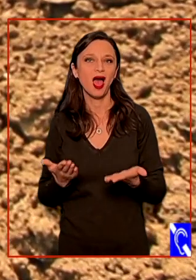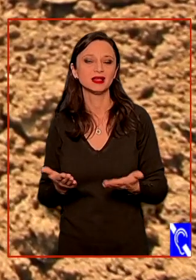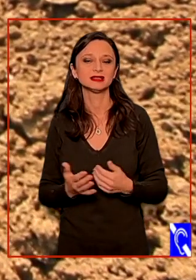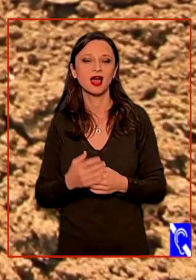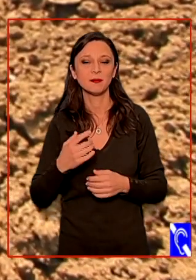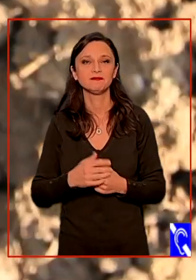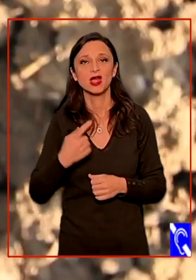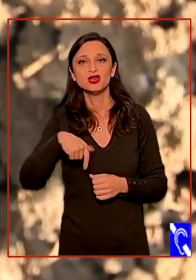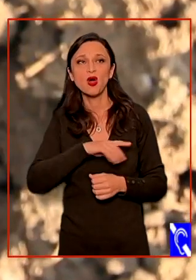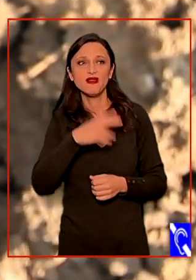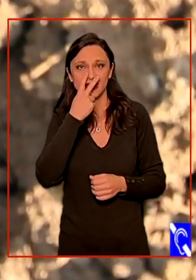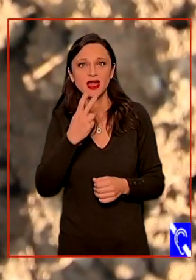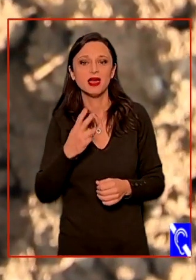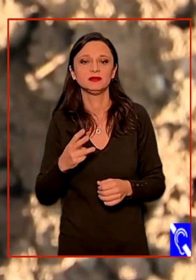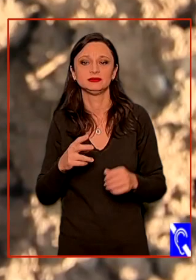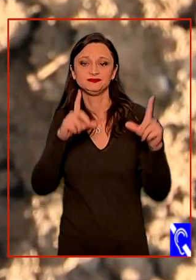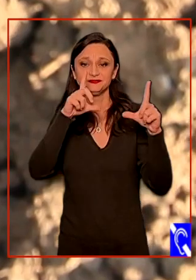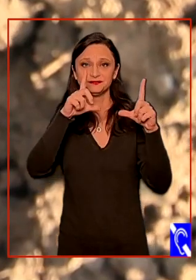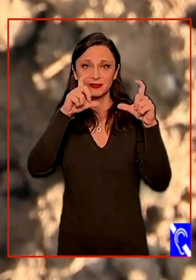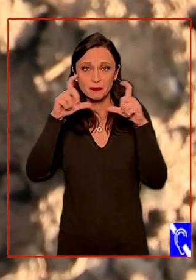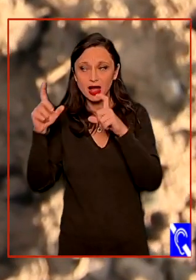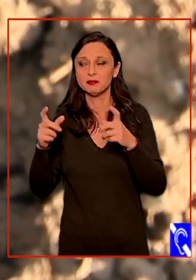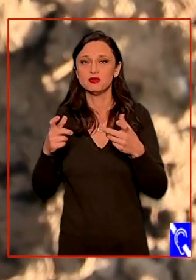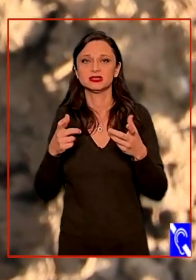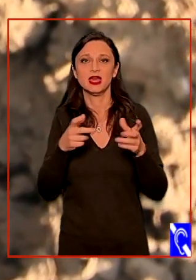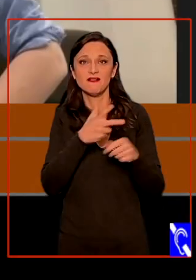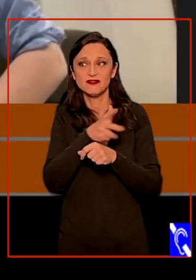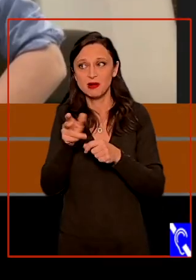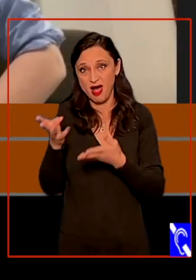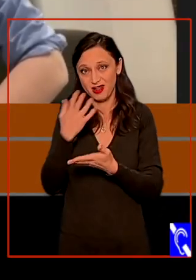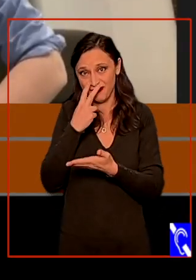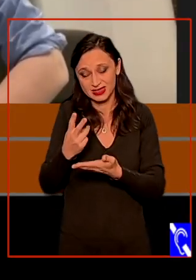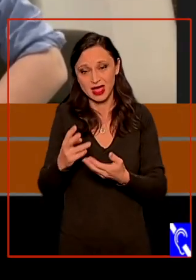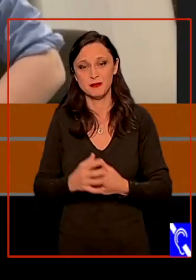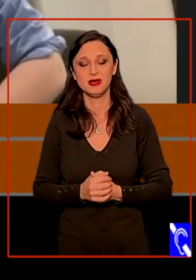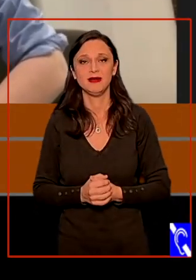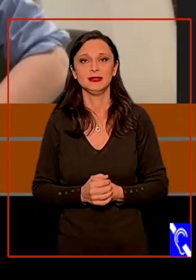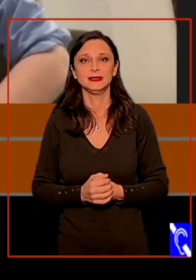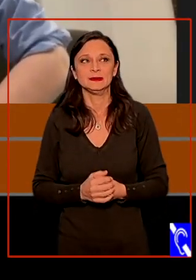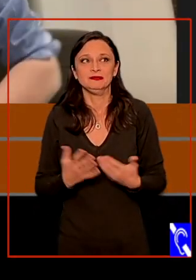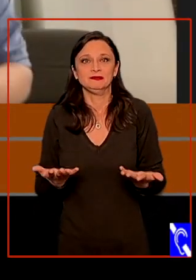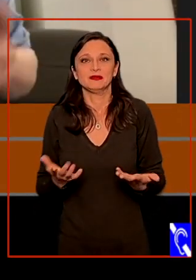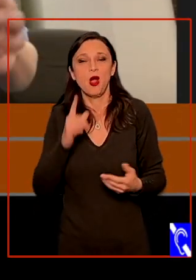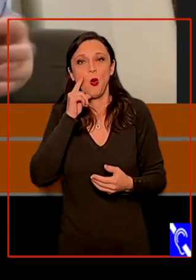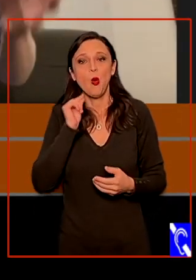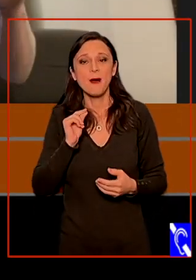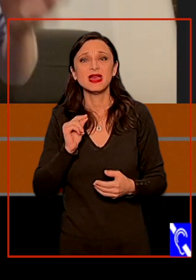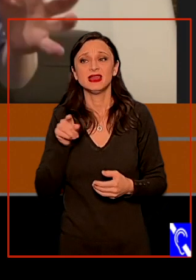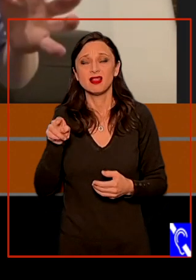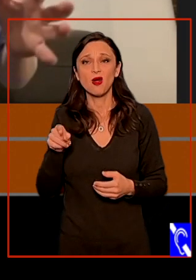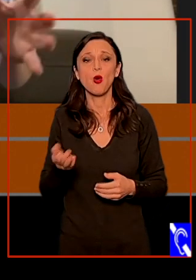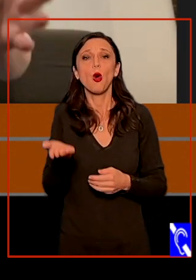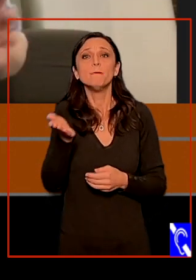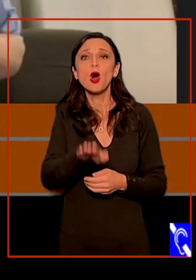noi câțiva, nu știu, și poate mulți alți oameni care au pe cineva într-o situație critică. Oamenii aceștia